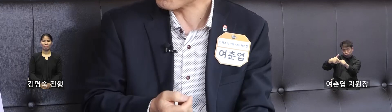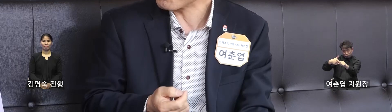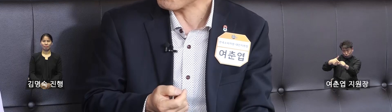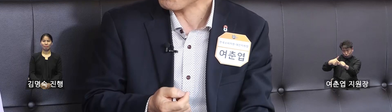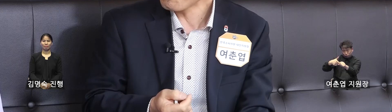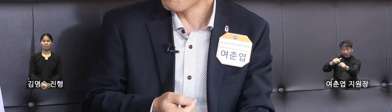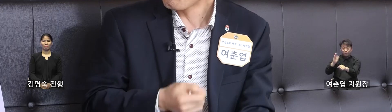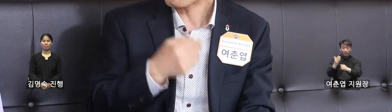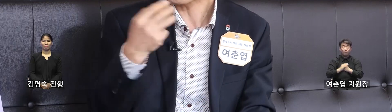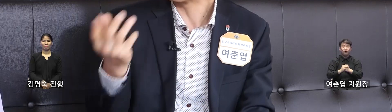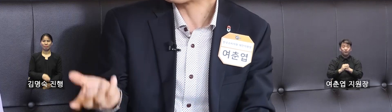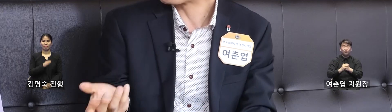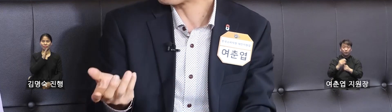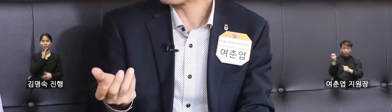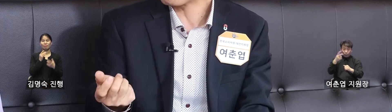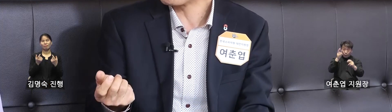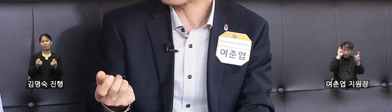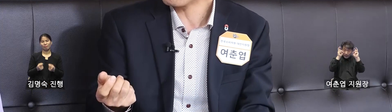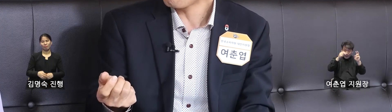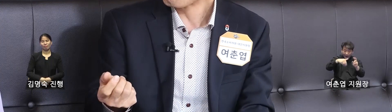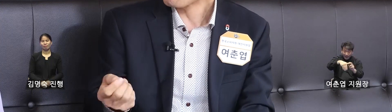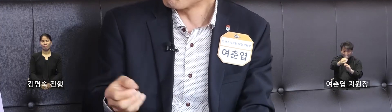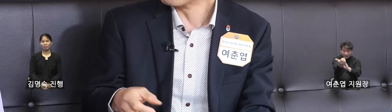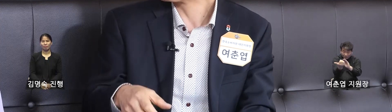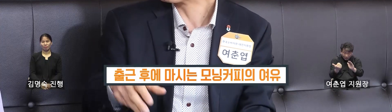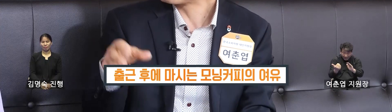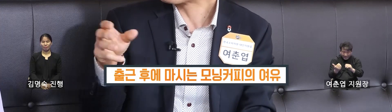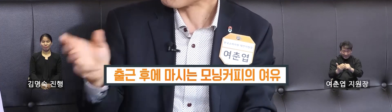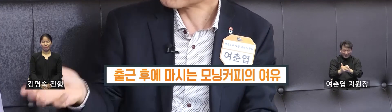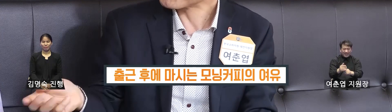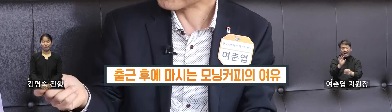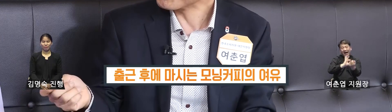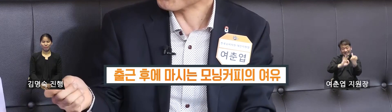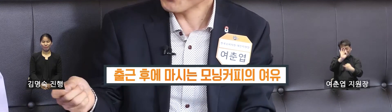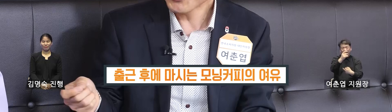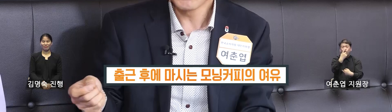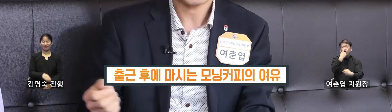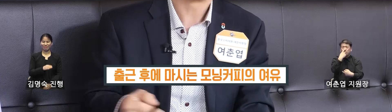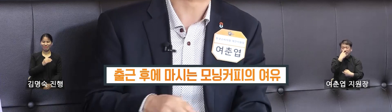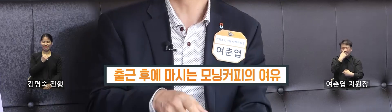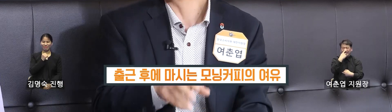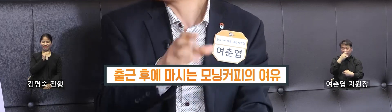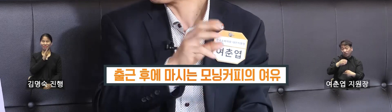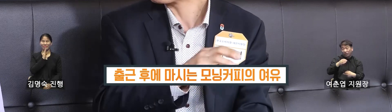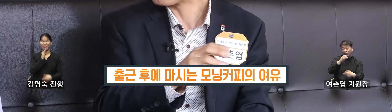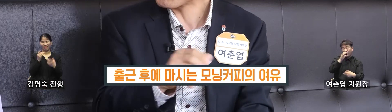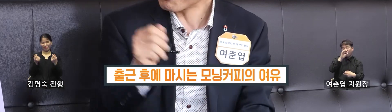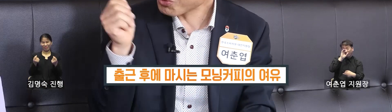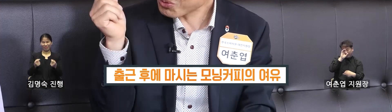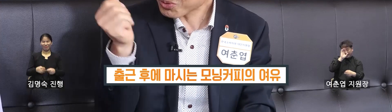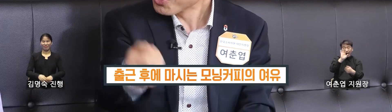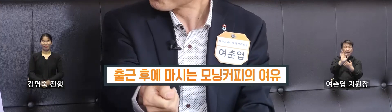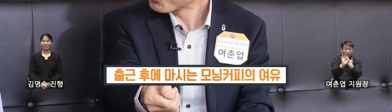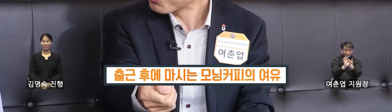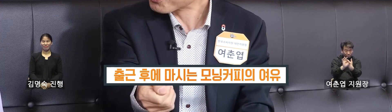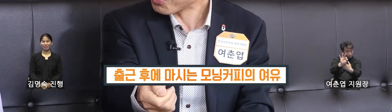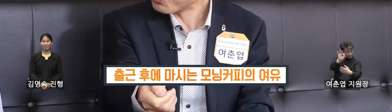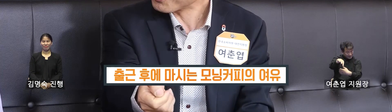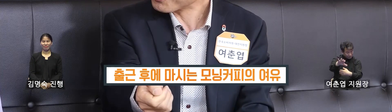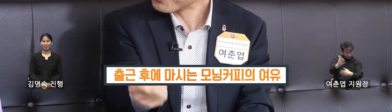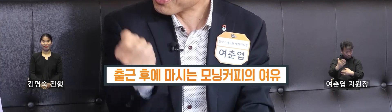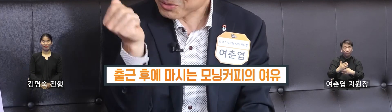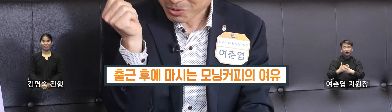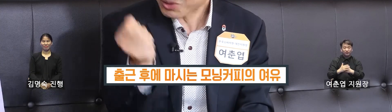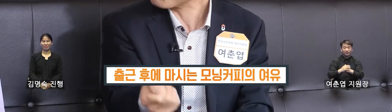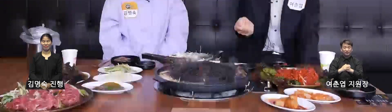기름을 이어야 되고, 또 사무실 출근하면서 모닝커피 좋아하시잖아요. 모닝커피 한잔 하시면 또 그